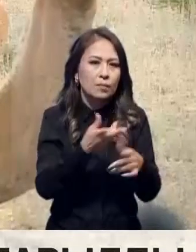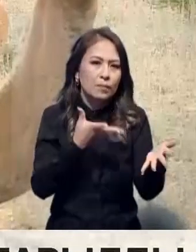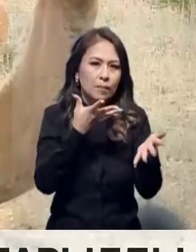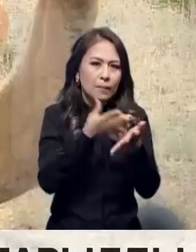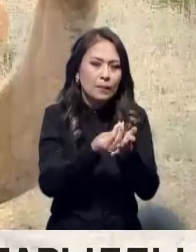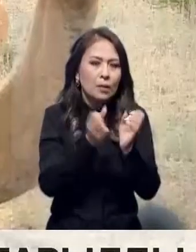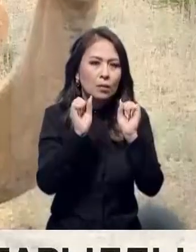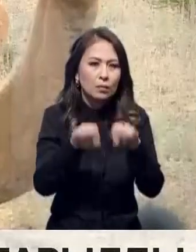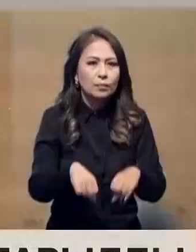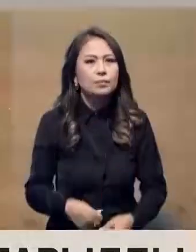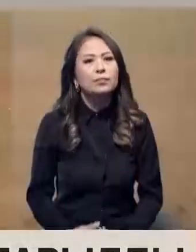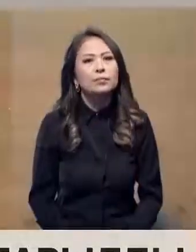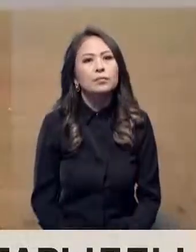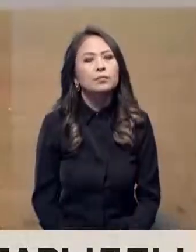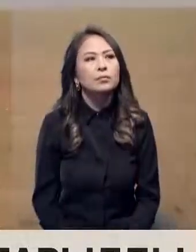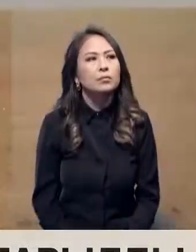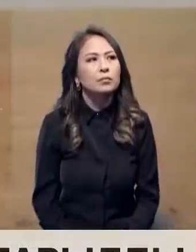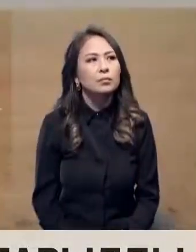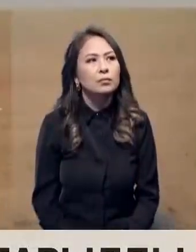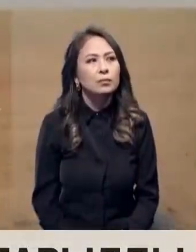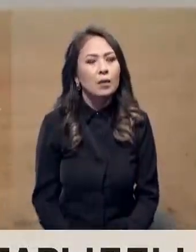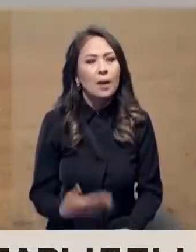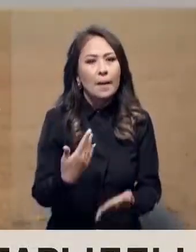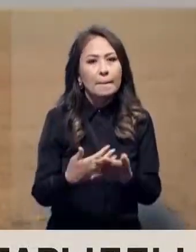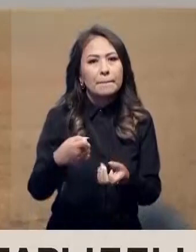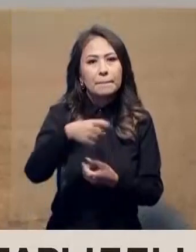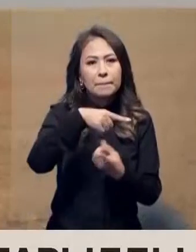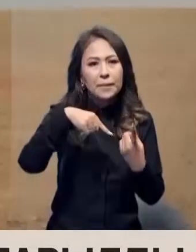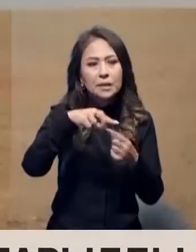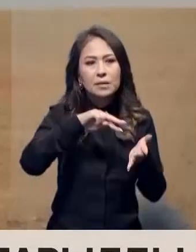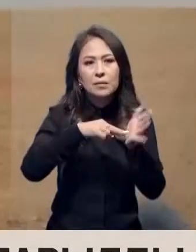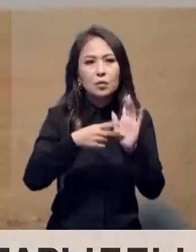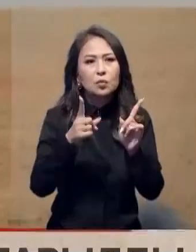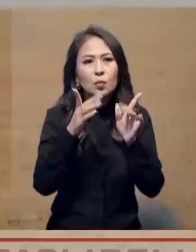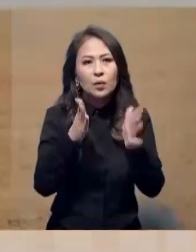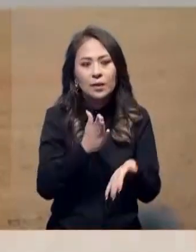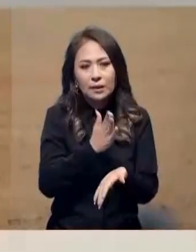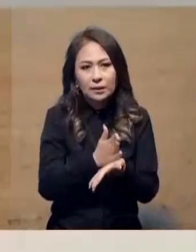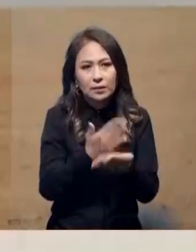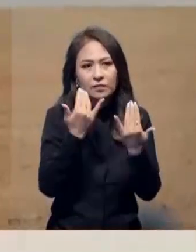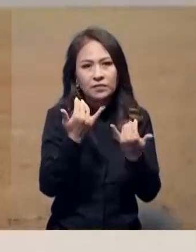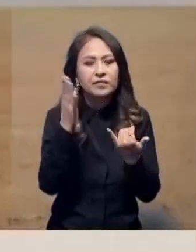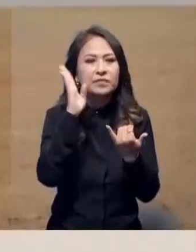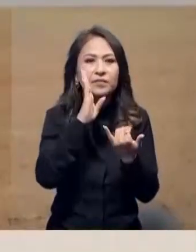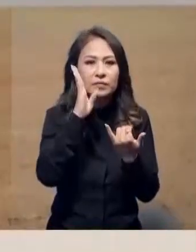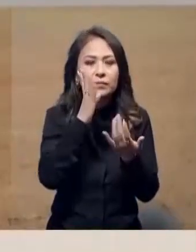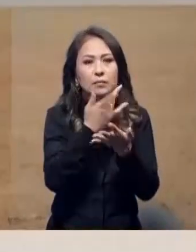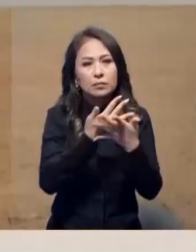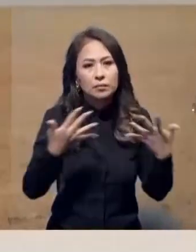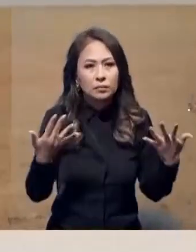де жолдарын ұсынып отыр. Бизнес проекті не бар, мысалы, құдық шығарамын, құдық қаздырам, су қаздырам деген болса,